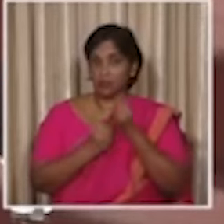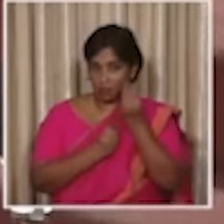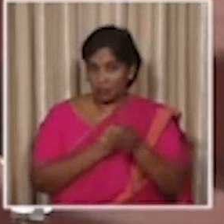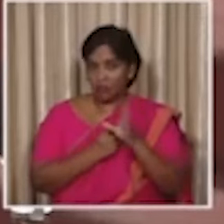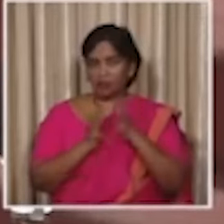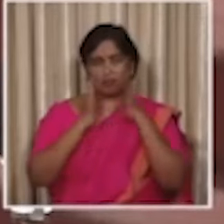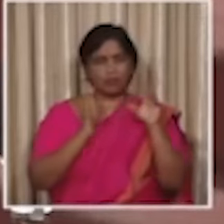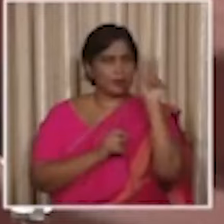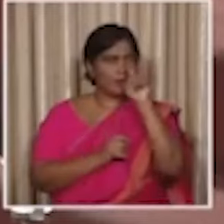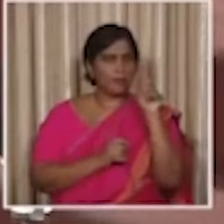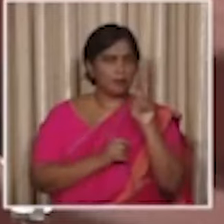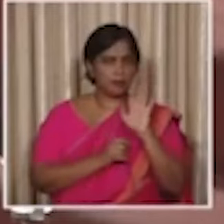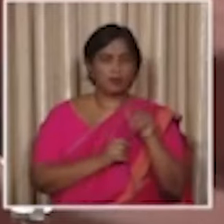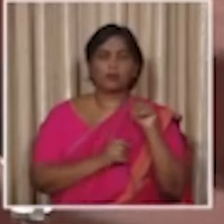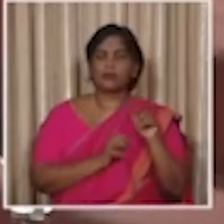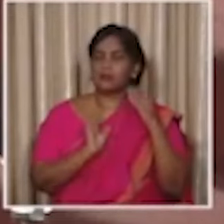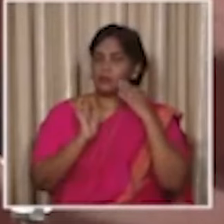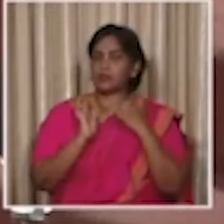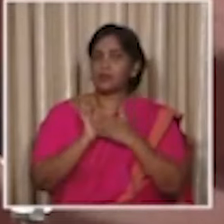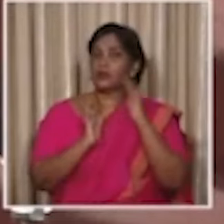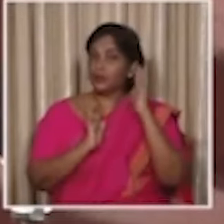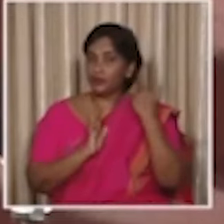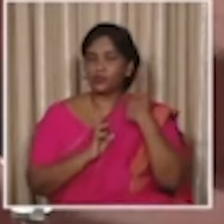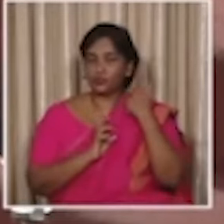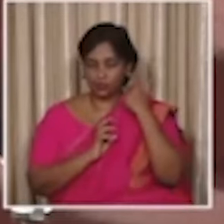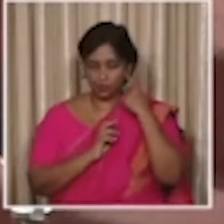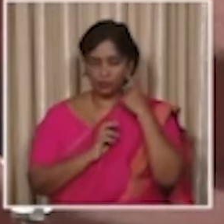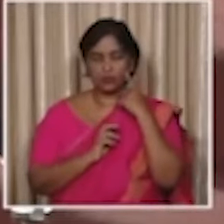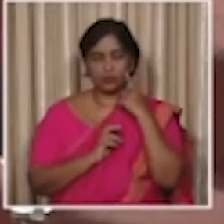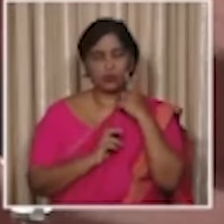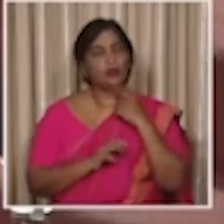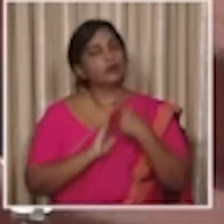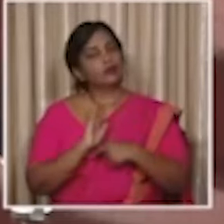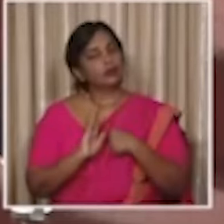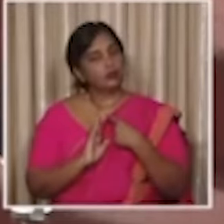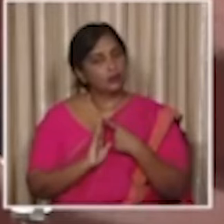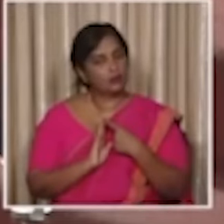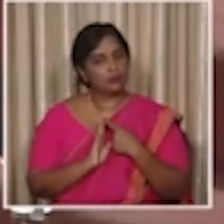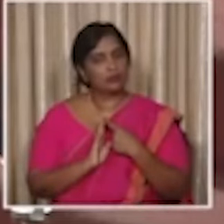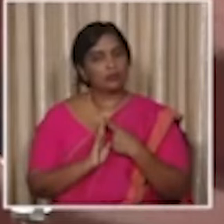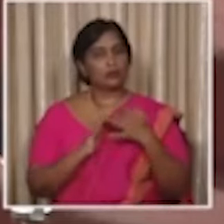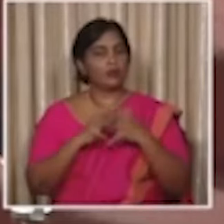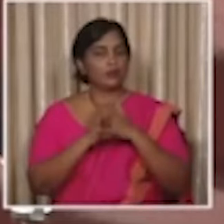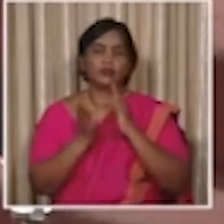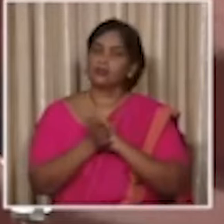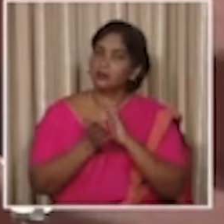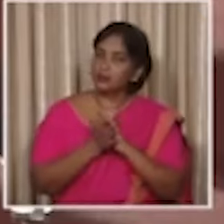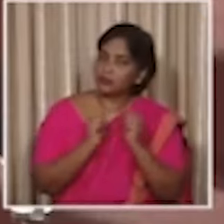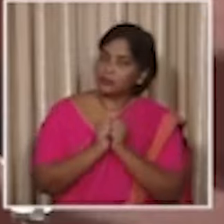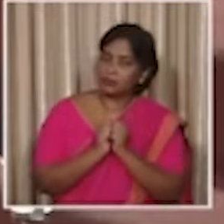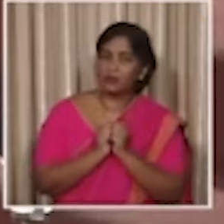ලොකු ප්‍රශ්නයක් පැනනගිලා තියෙනවා මේ සම්බන්ධයෙන් විශේෂයෙන්ම අපි දන්නවා රටේ සුබ සාධන කටයුතු